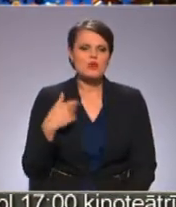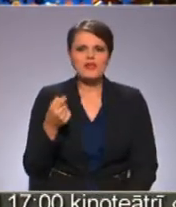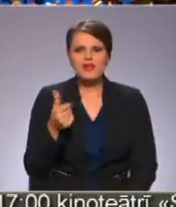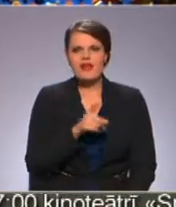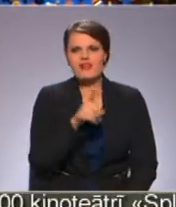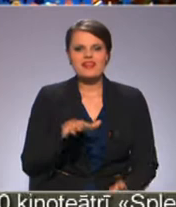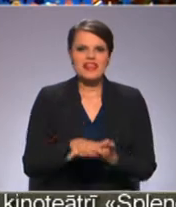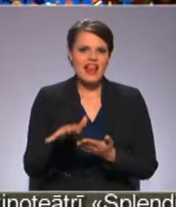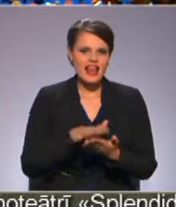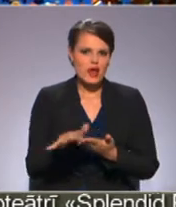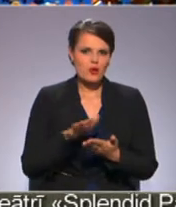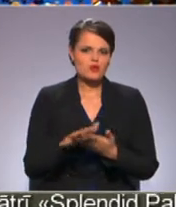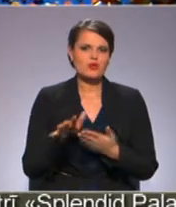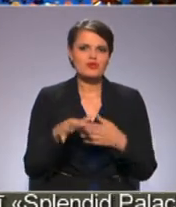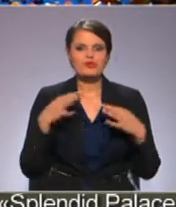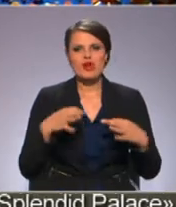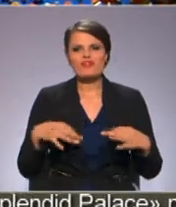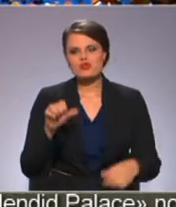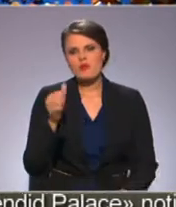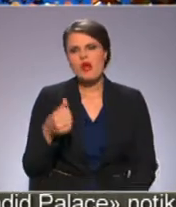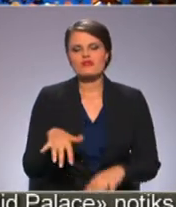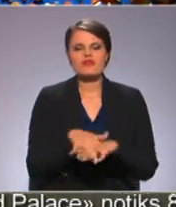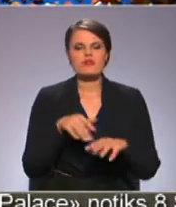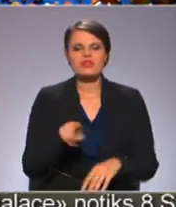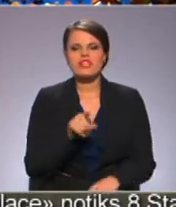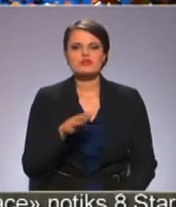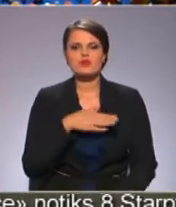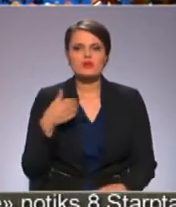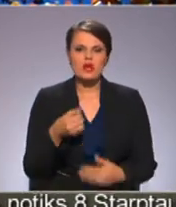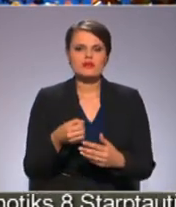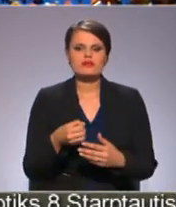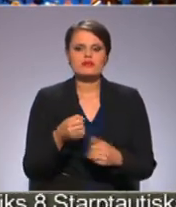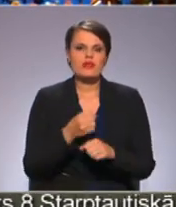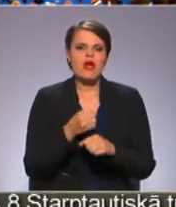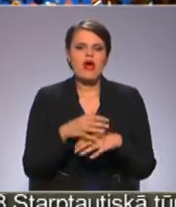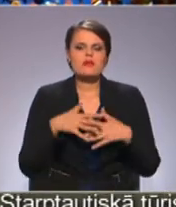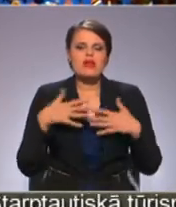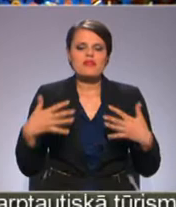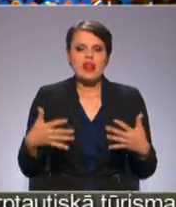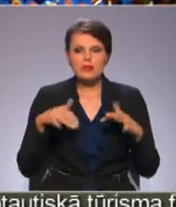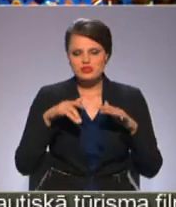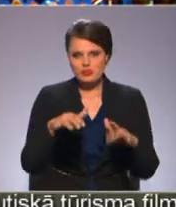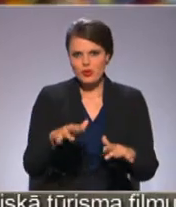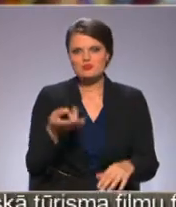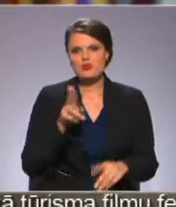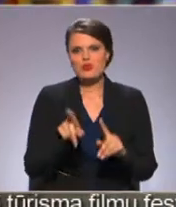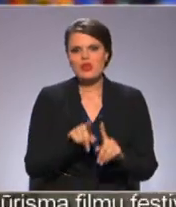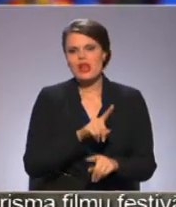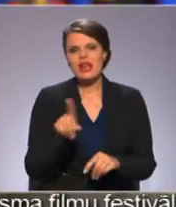tiek lietots profesionālo mākslinieku vidū, jo tas ir ārkārtīgi darbietilpīgs process. Līdz